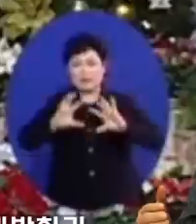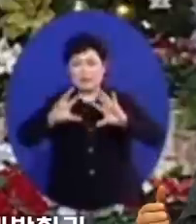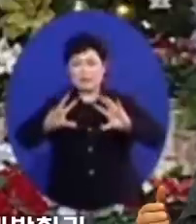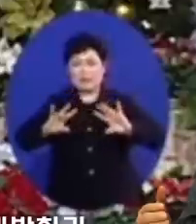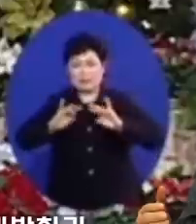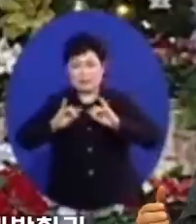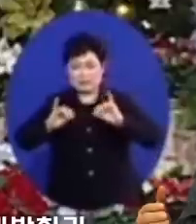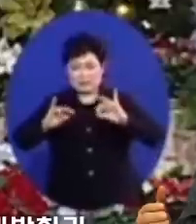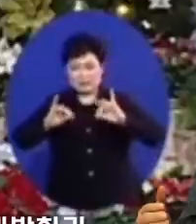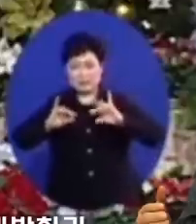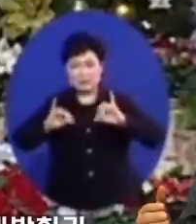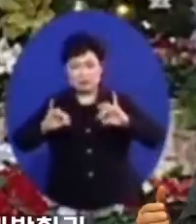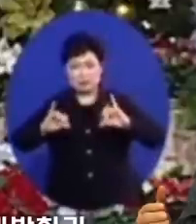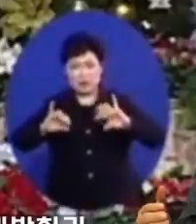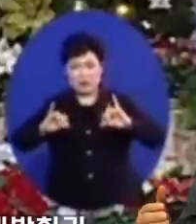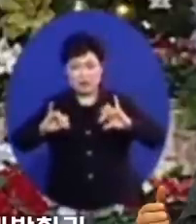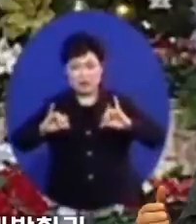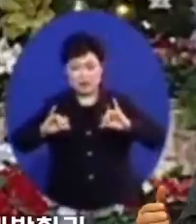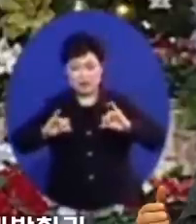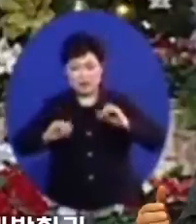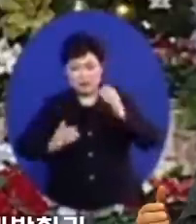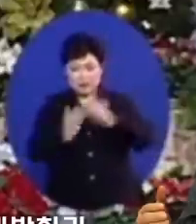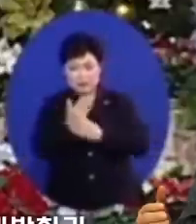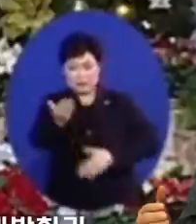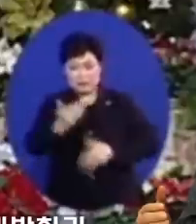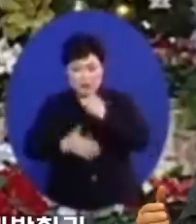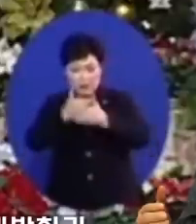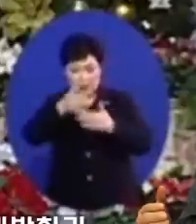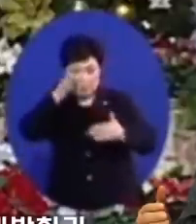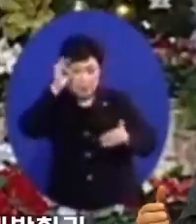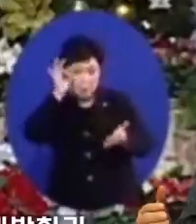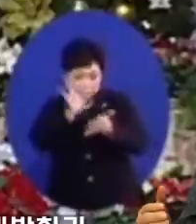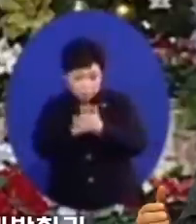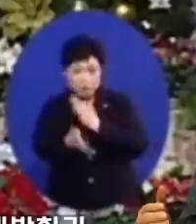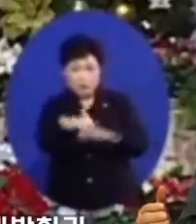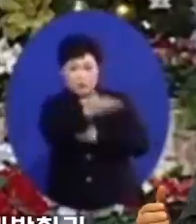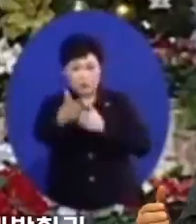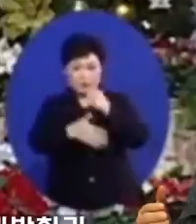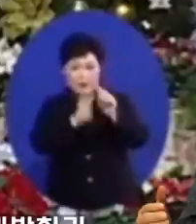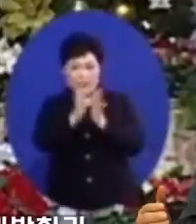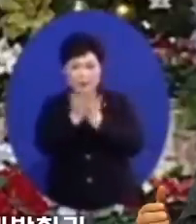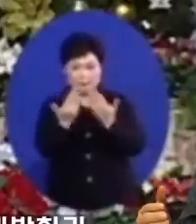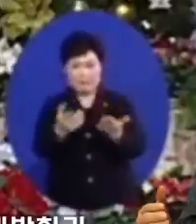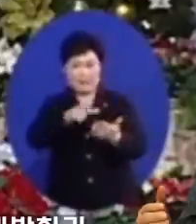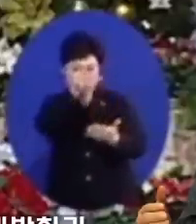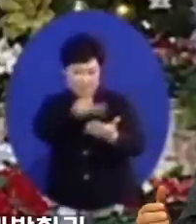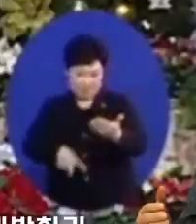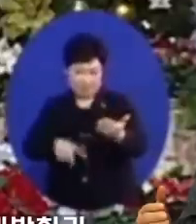전에 하나님이 이미 여러분을 보시고 여러분을 하나님의 책에 기록해 놓았었습니다.